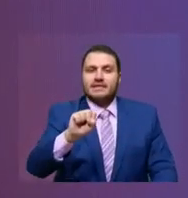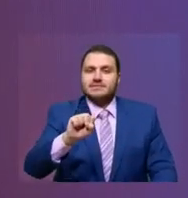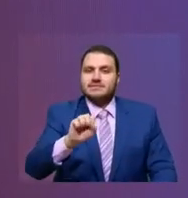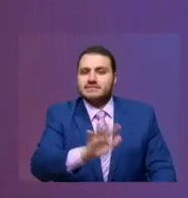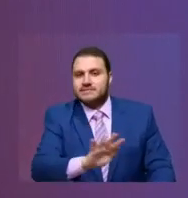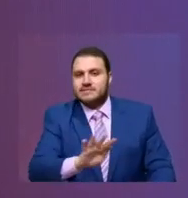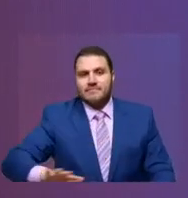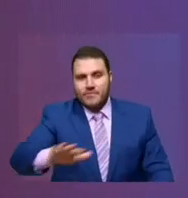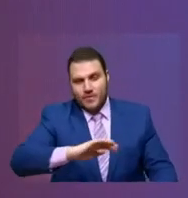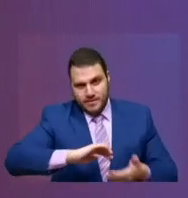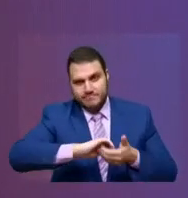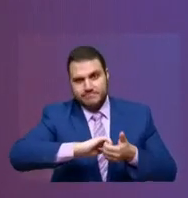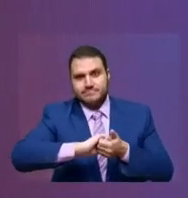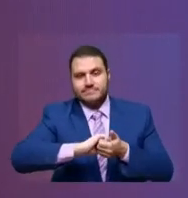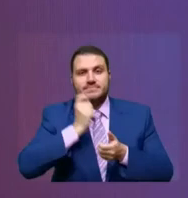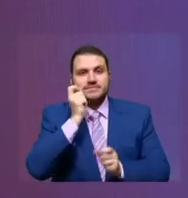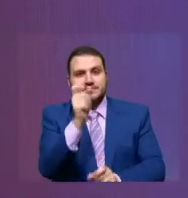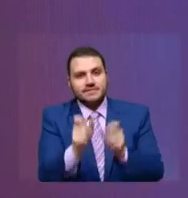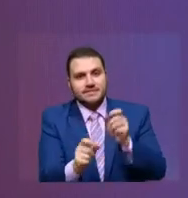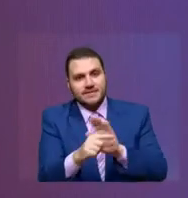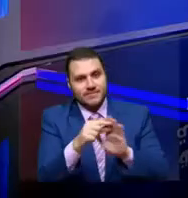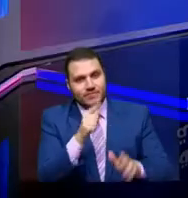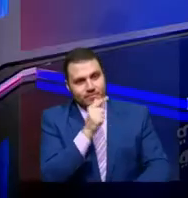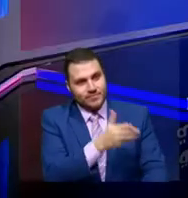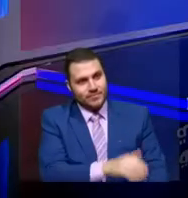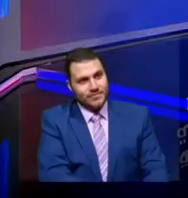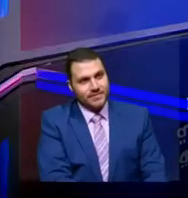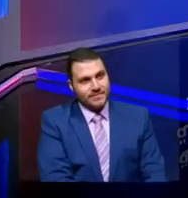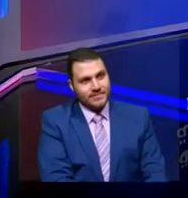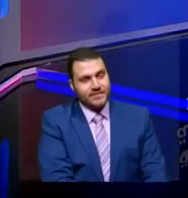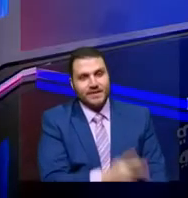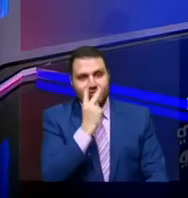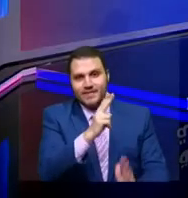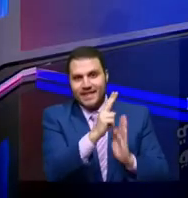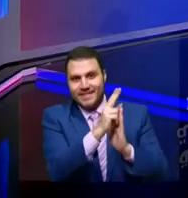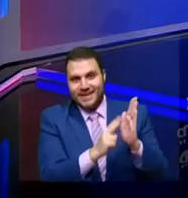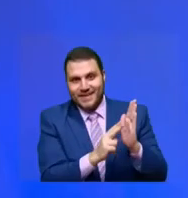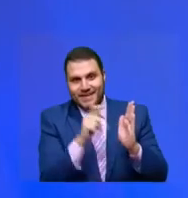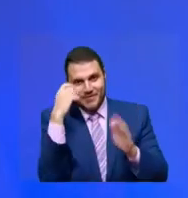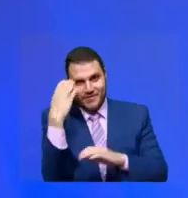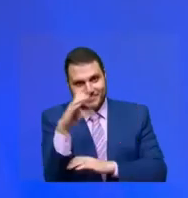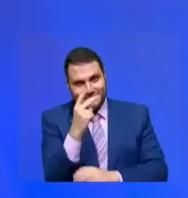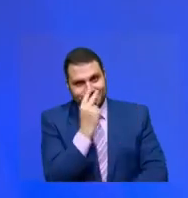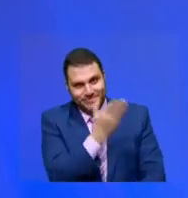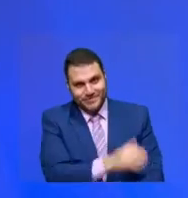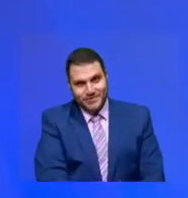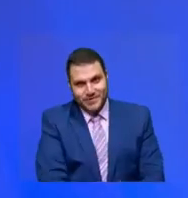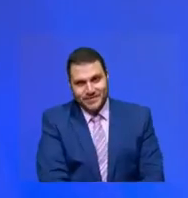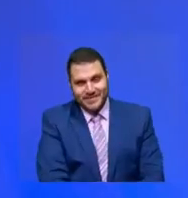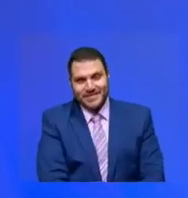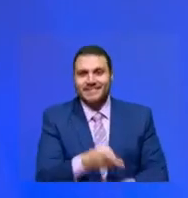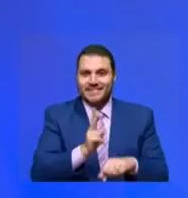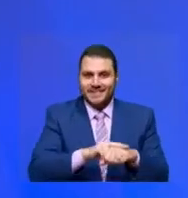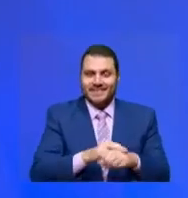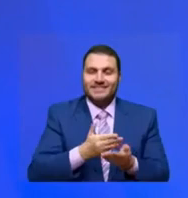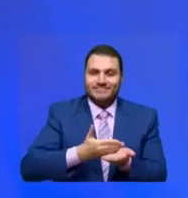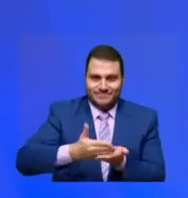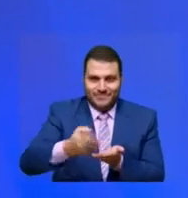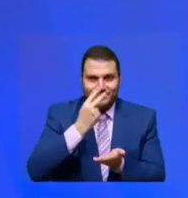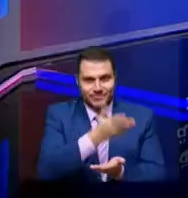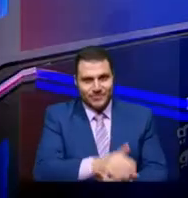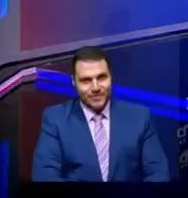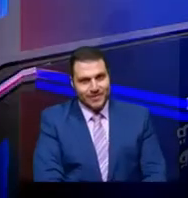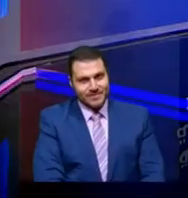أفراد ومؤسسات. الرحمن، عندنا تقرير مشاهدينا الكرام، نذهب إلى هذا التقرير ثم نعود لاستكمال